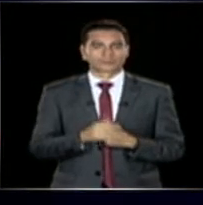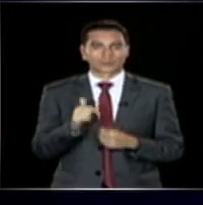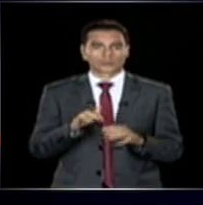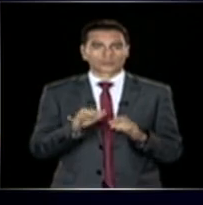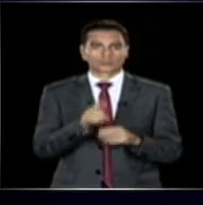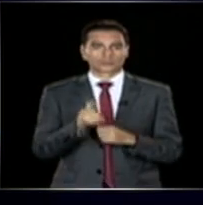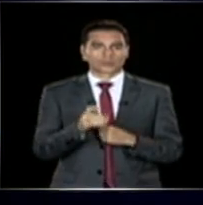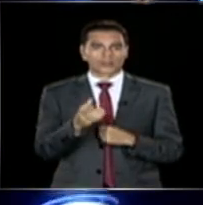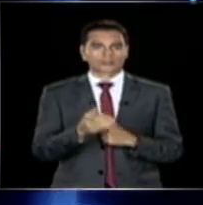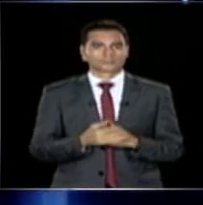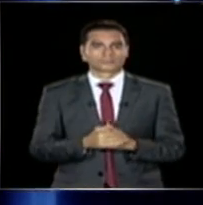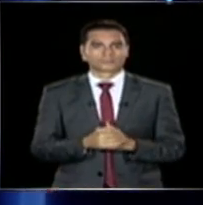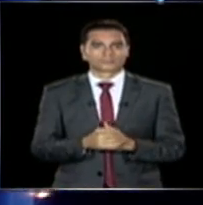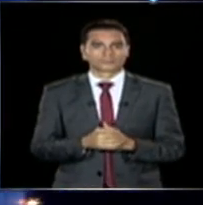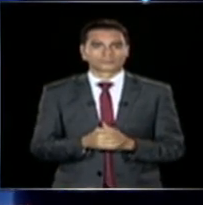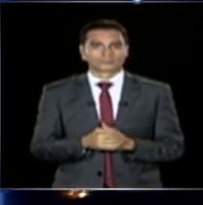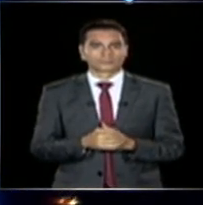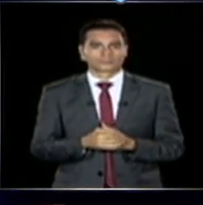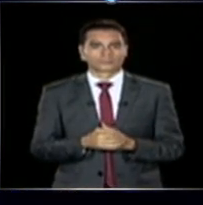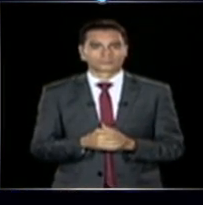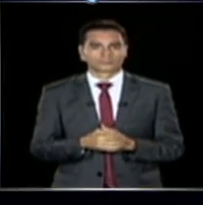تكنولوجيا، والسؤال هو: